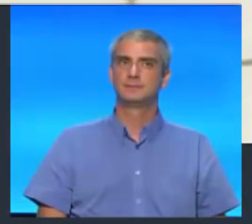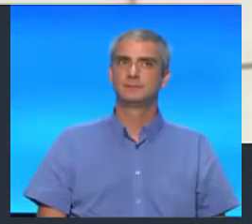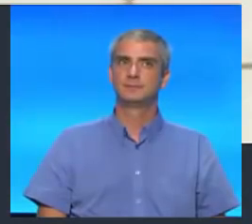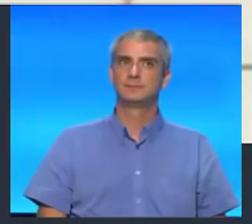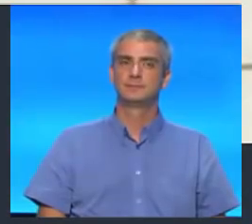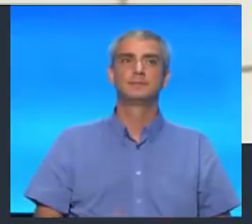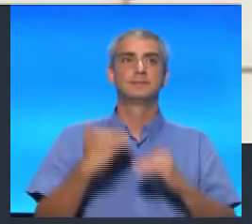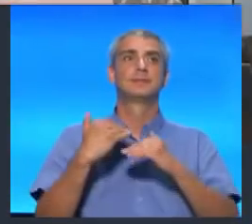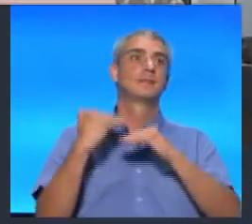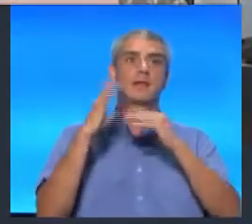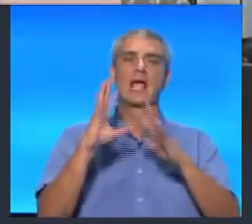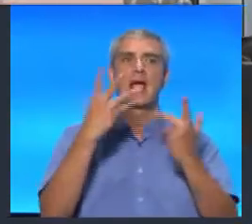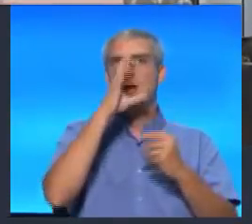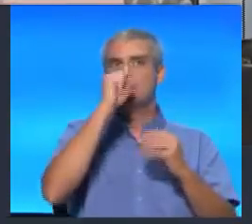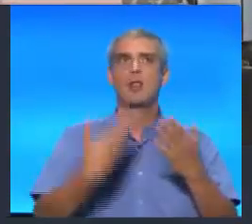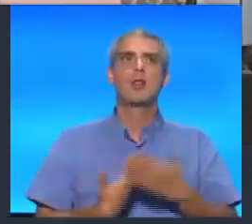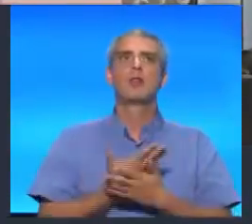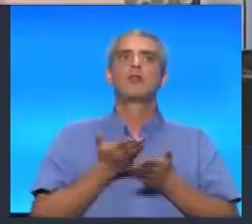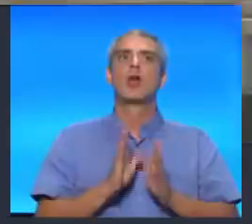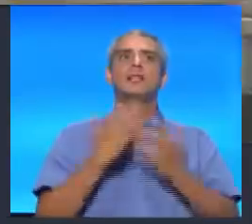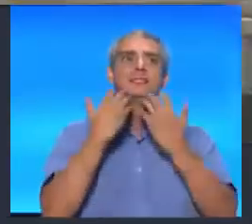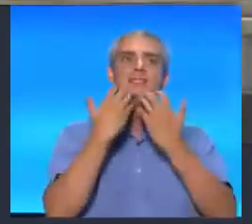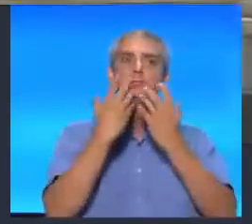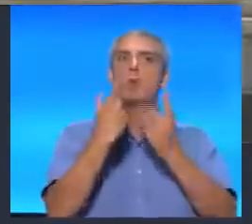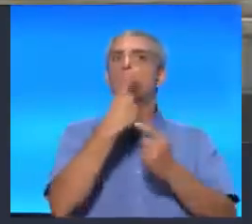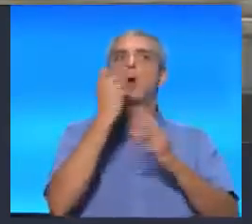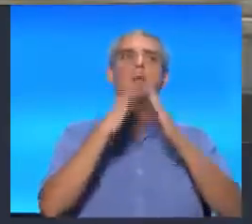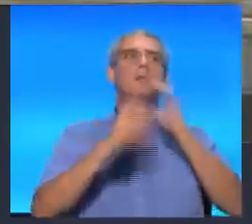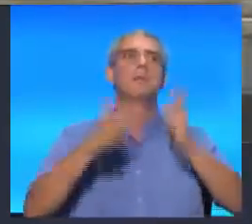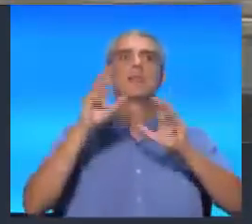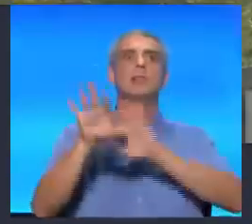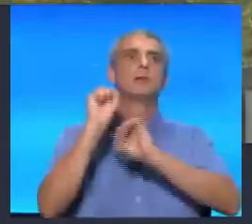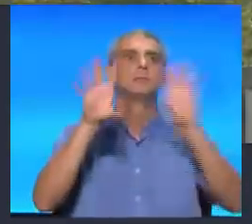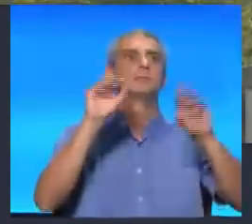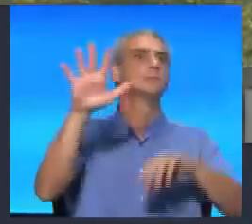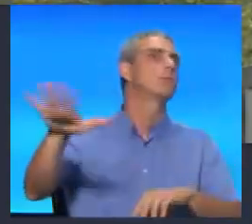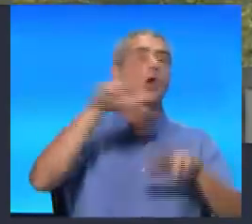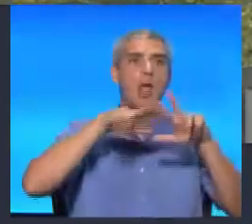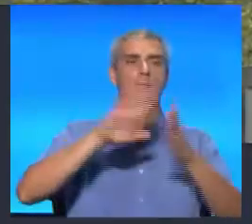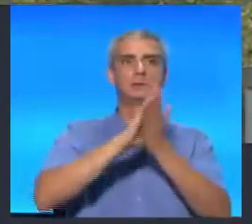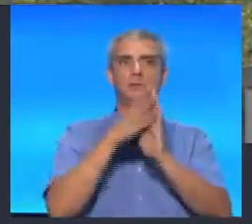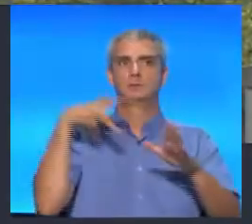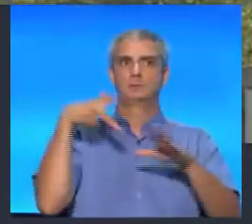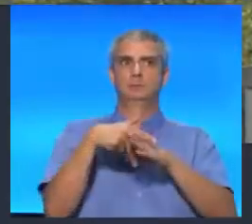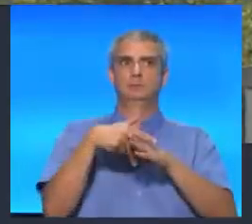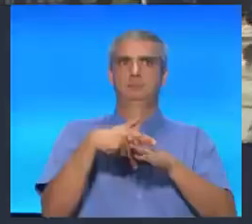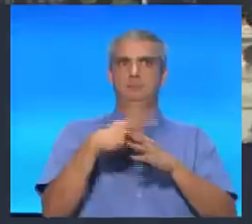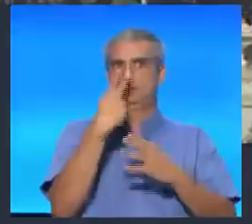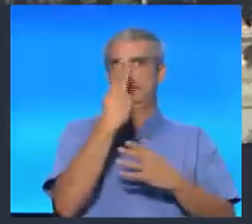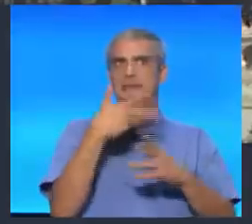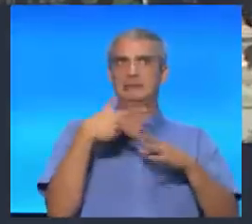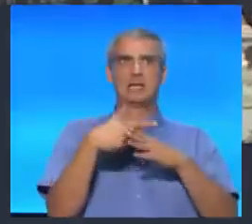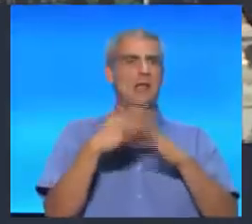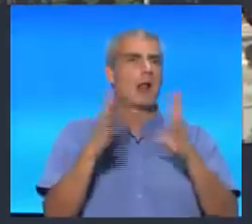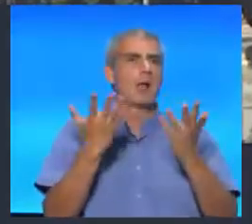בפרק הבא, איך פיל נולד? הסיפור מאחורי מאות מבנים נטושים ברחבי הארץ שהפכו למפגע תברואתי ואסתטי, למה